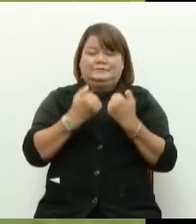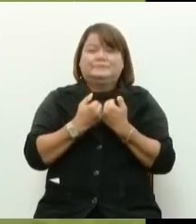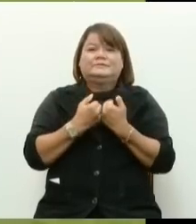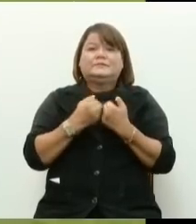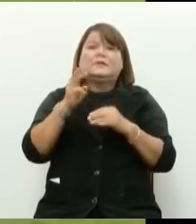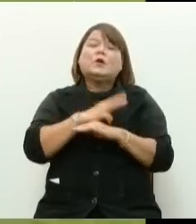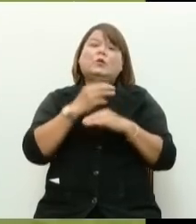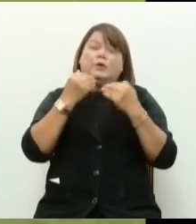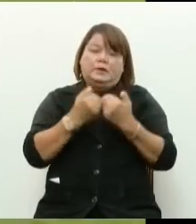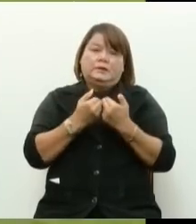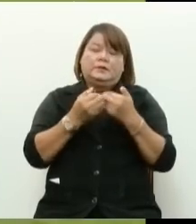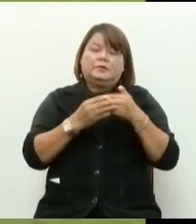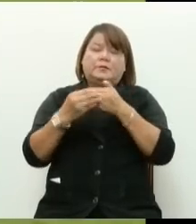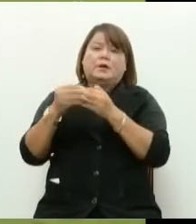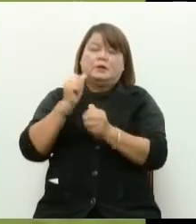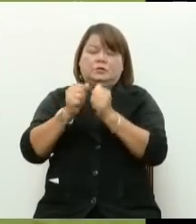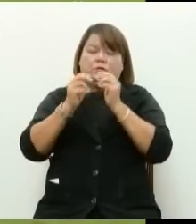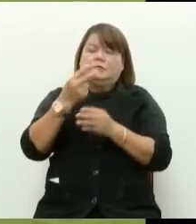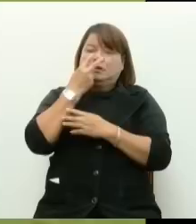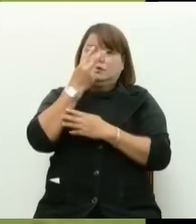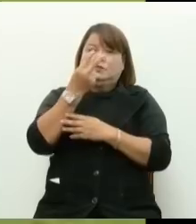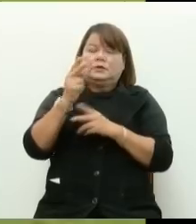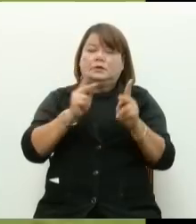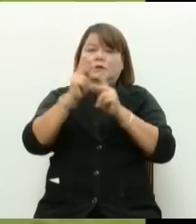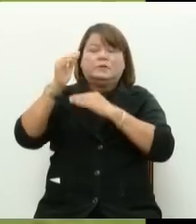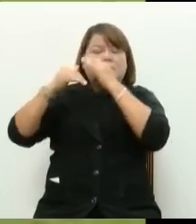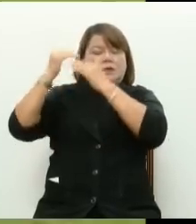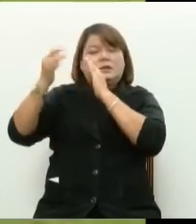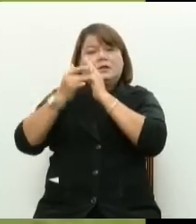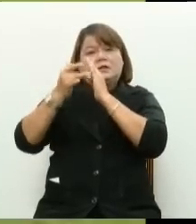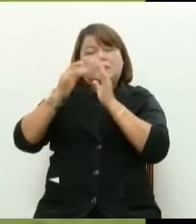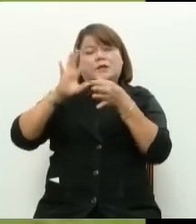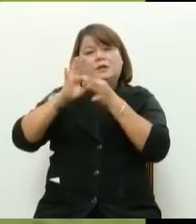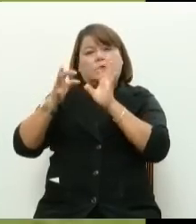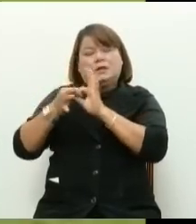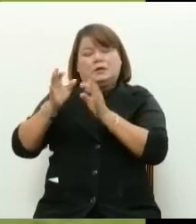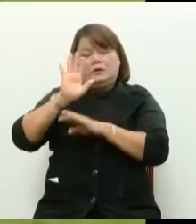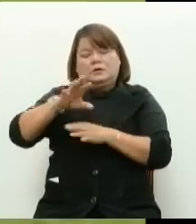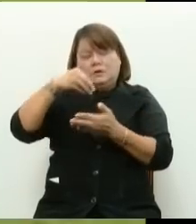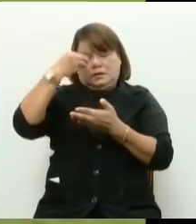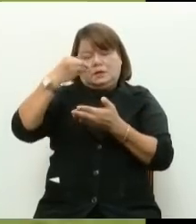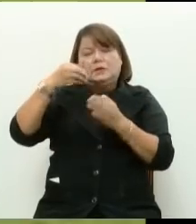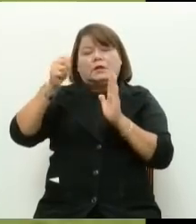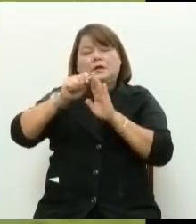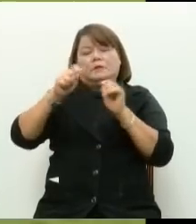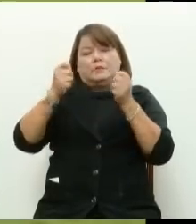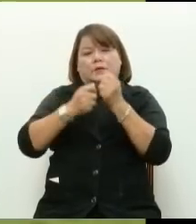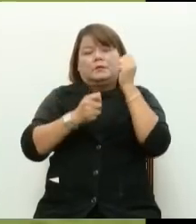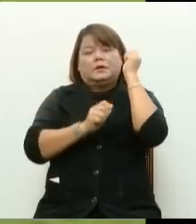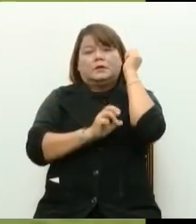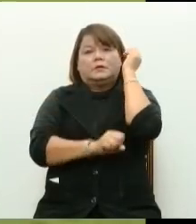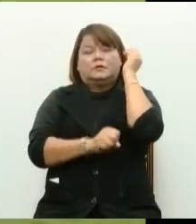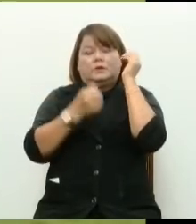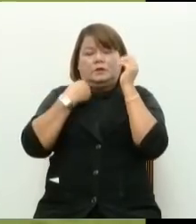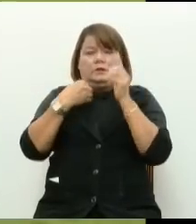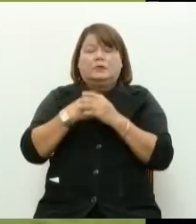วันนี้เราจะพาทุกท่านไปเยี่ยมชมกิจกรรมการพัฒนาทักษะด้านกีฬาของนักเรียนในอำเภอเมืองสงขลาตามโครงการสงขล